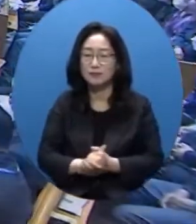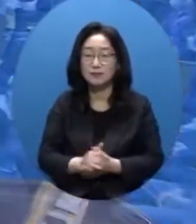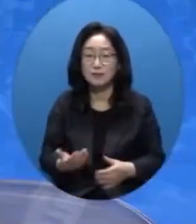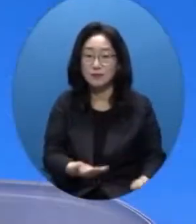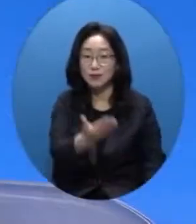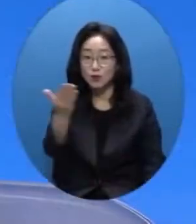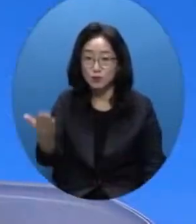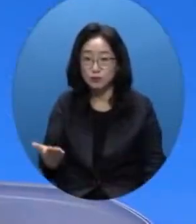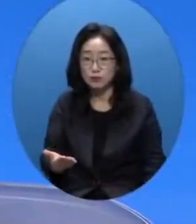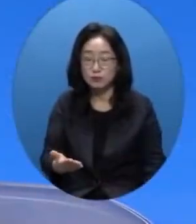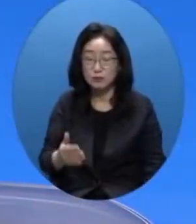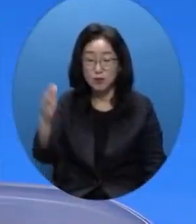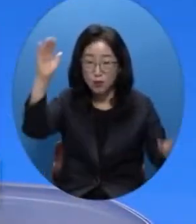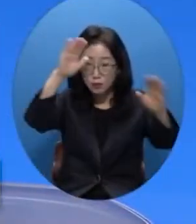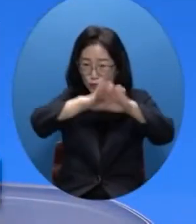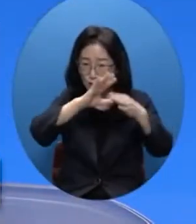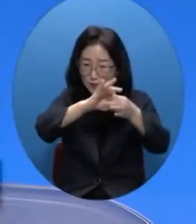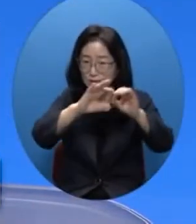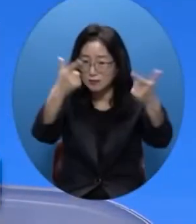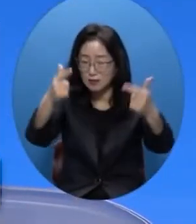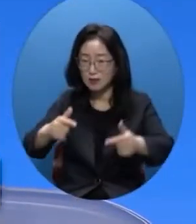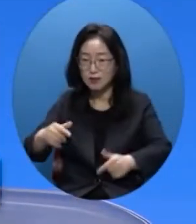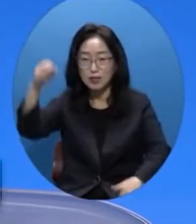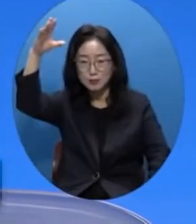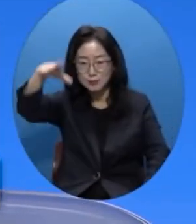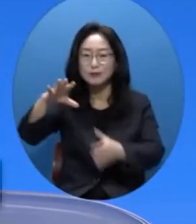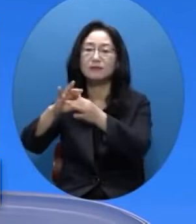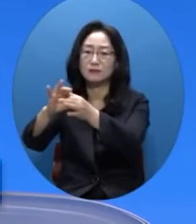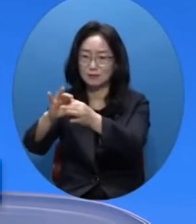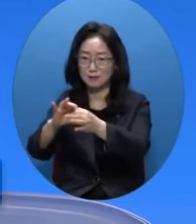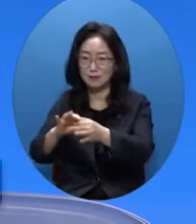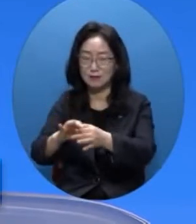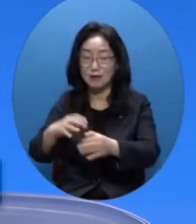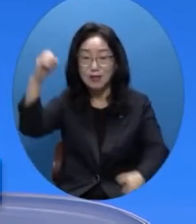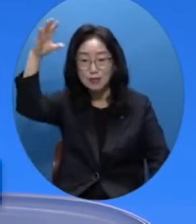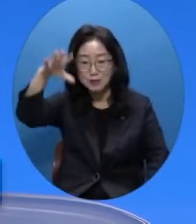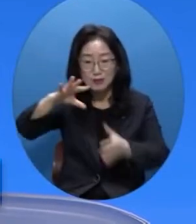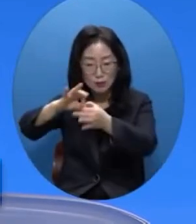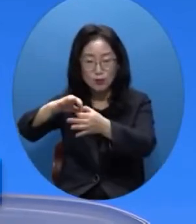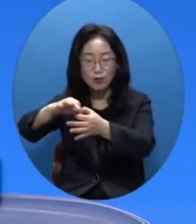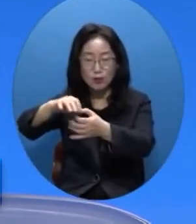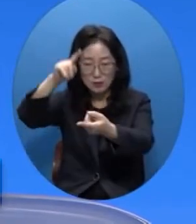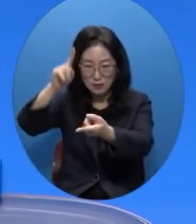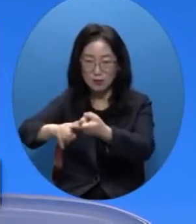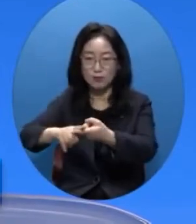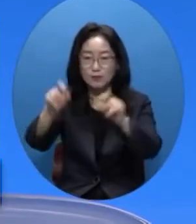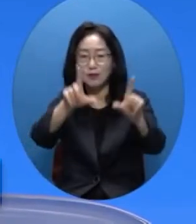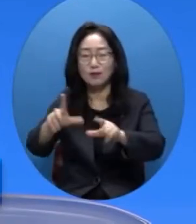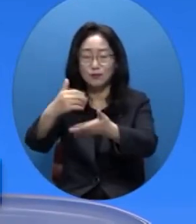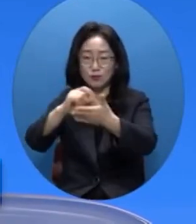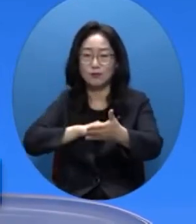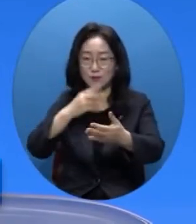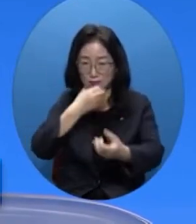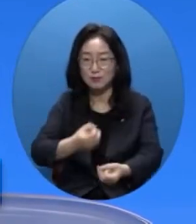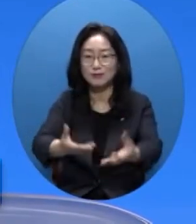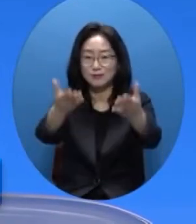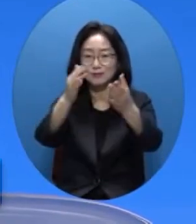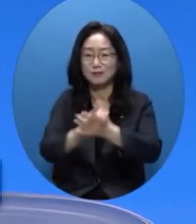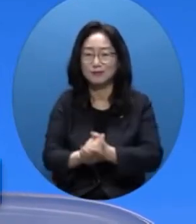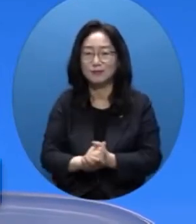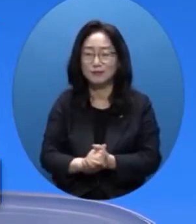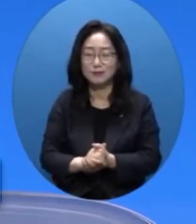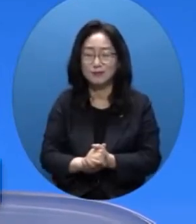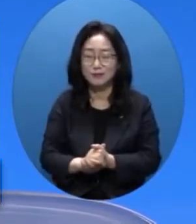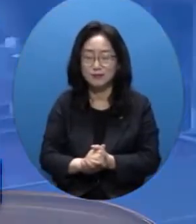여러분은 더 이상 어둠이 아닙니다 빛의 자녀입니다 빛의 자녀답게 살아 가면 모두가 되기를 길 뱀으로 축원합니다